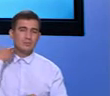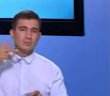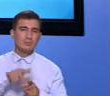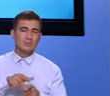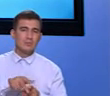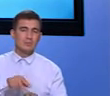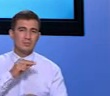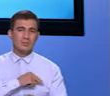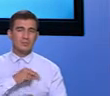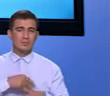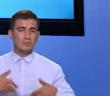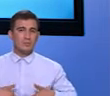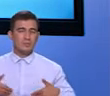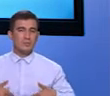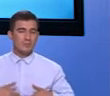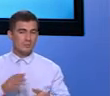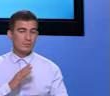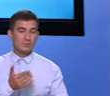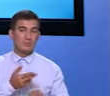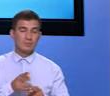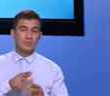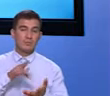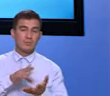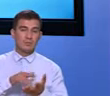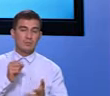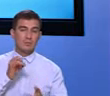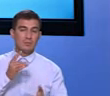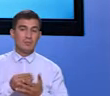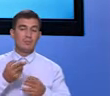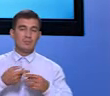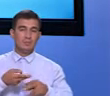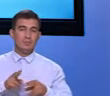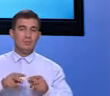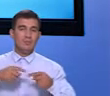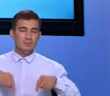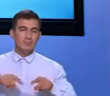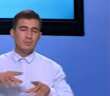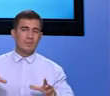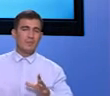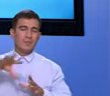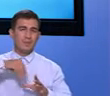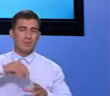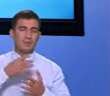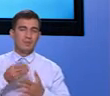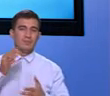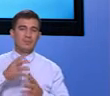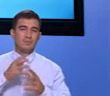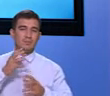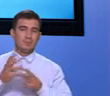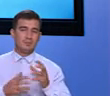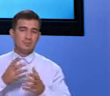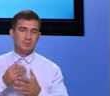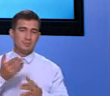davrlaridan iborat edi. Lekin ilk o'rta asrlarda butun dunyo kabi dunyo tarixida